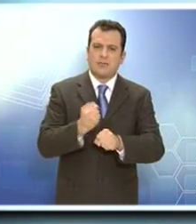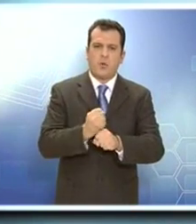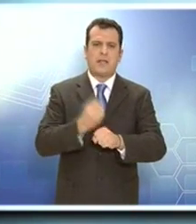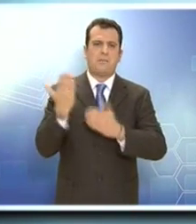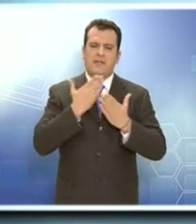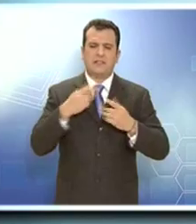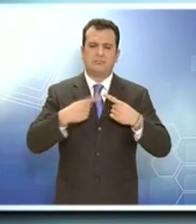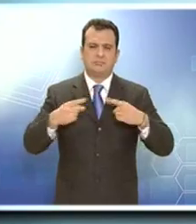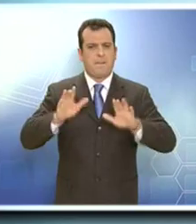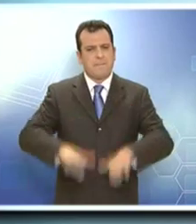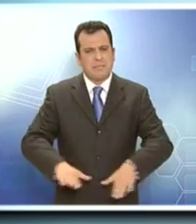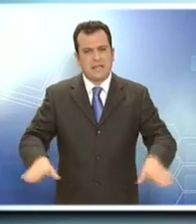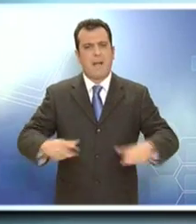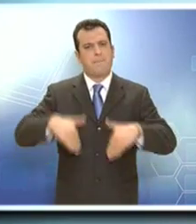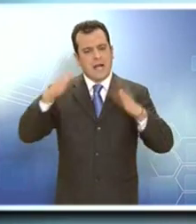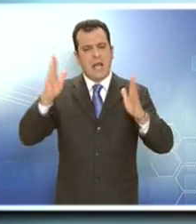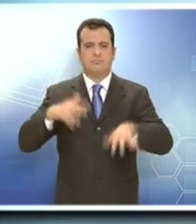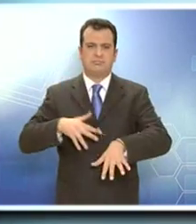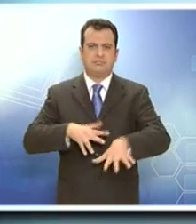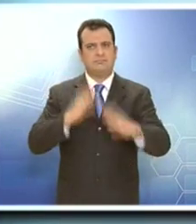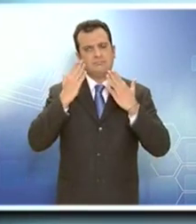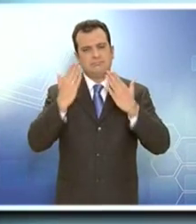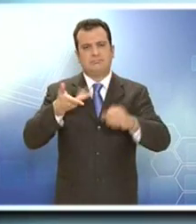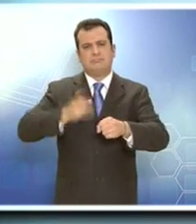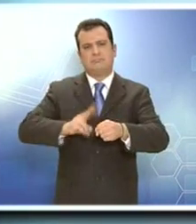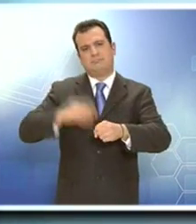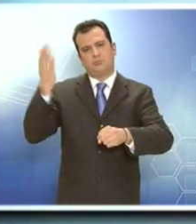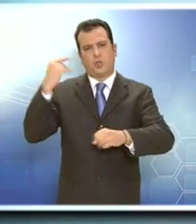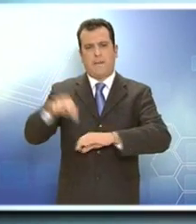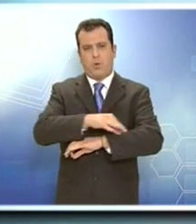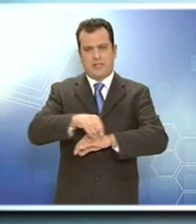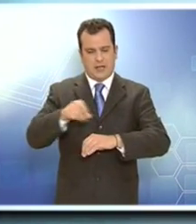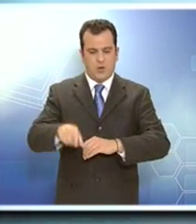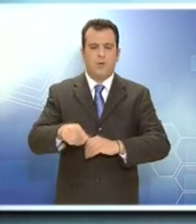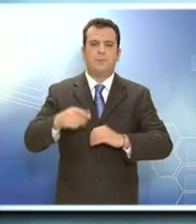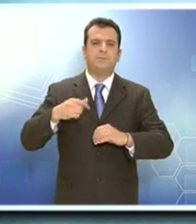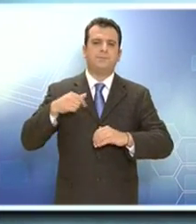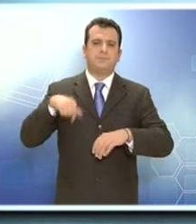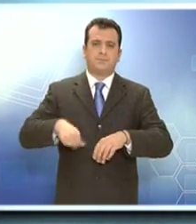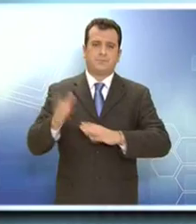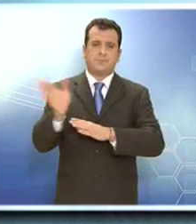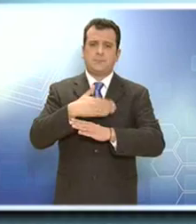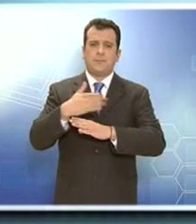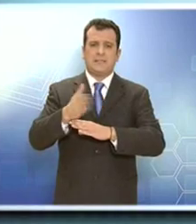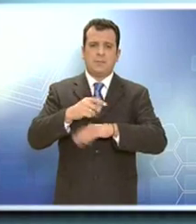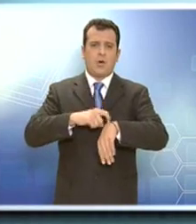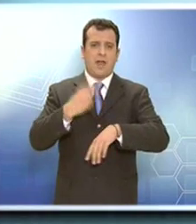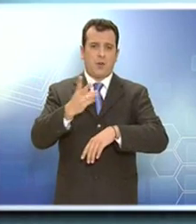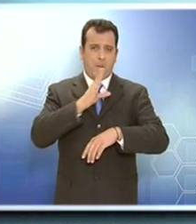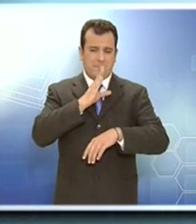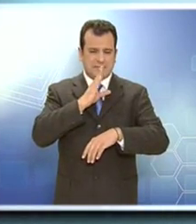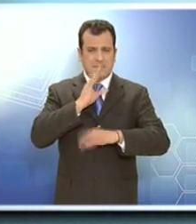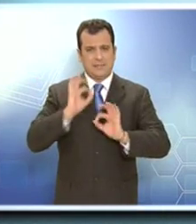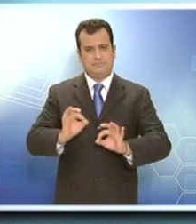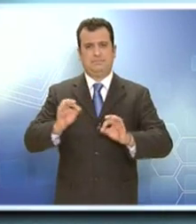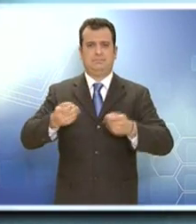μεγάλοι, έχουν κατέβει στους δρόμους προκειμένου να τιμήσουν τους νεκρούς του Πολυτεχνείου. Η σημαία βεβαίως στις 2 το μεσημέρι, την ώρα